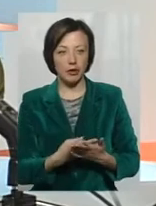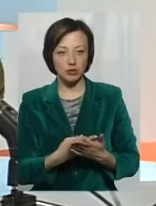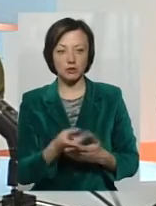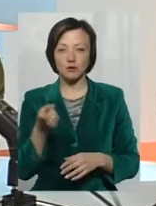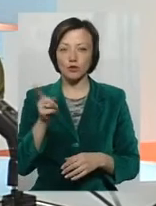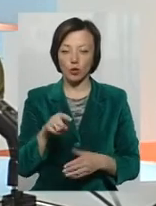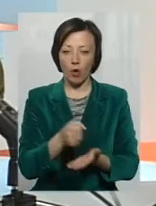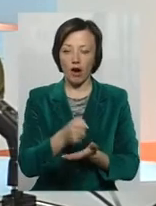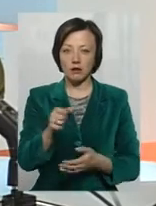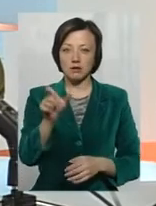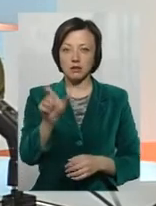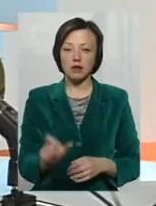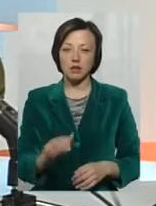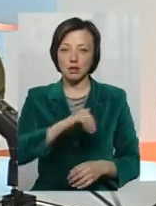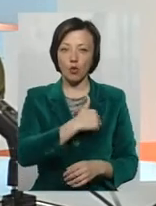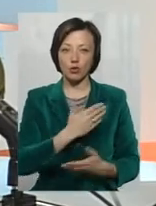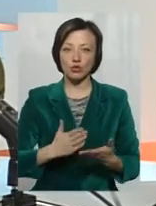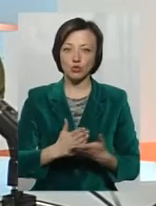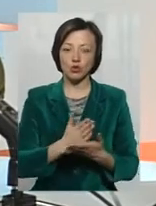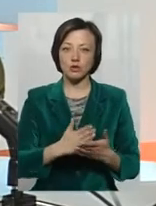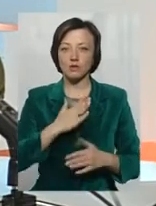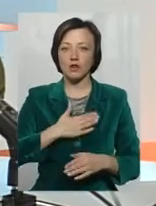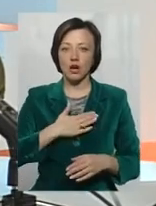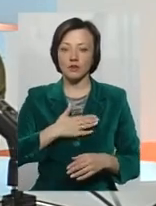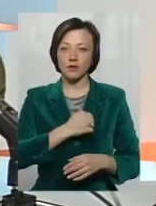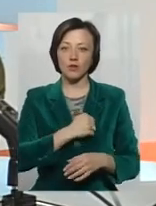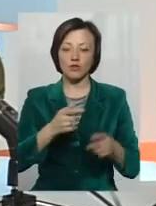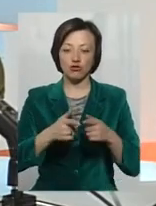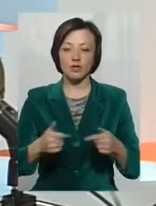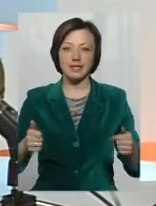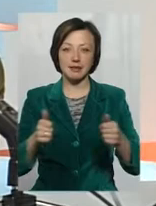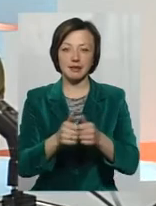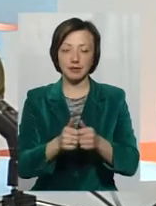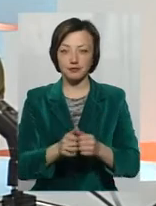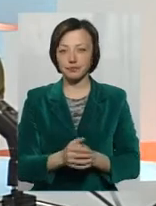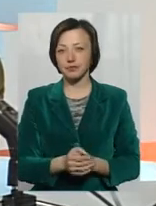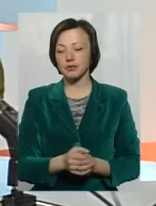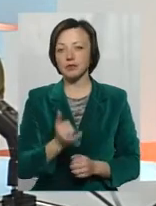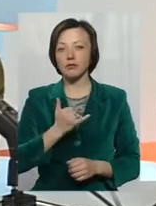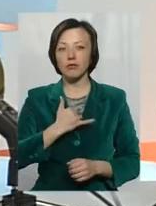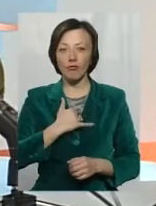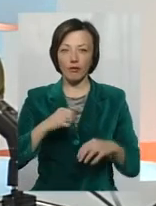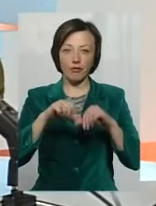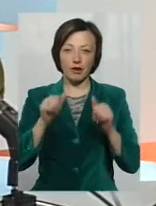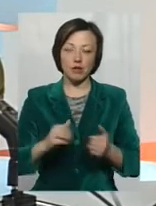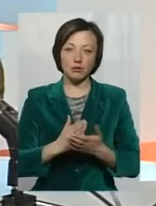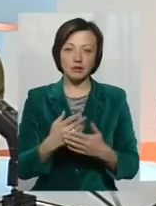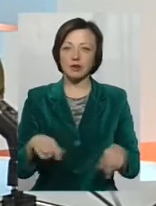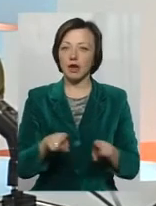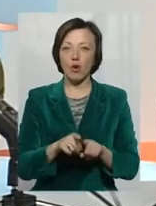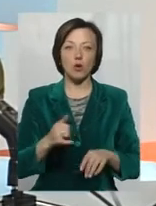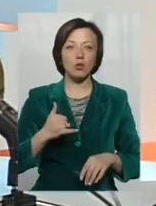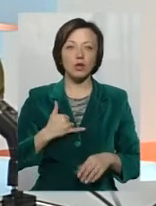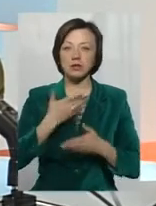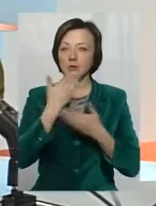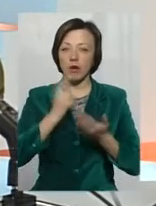тому кандидаті, який захоче проходити службу в нашій військовій частині. В нас формат служби такий, що в нас нема солдат